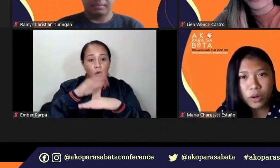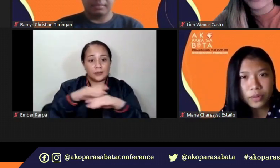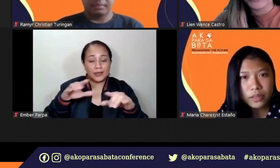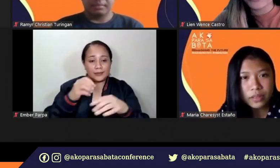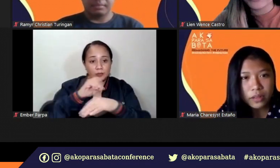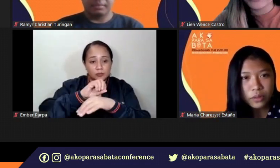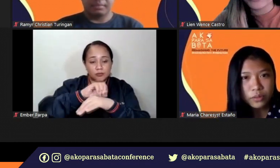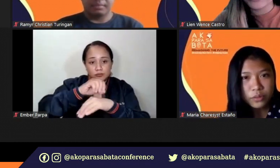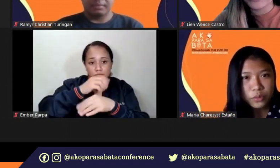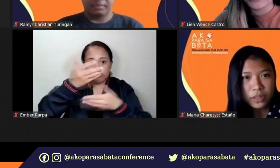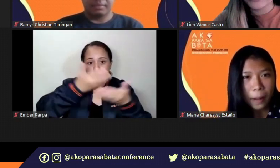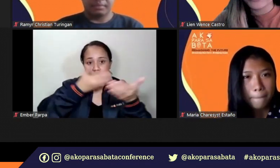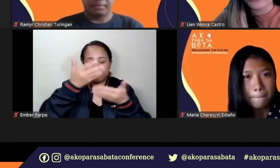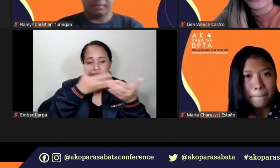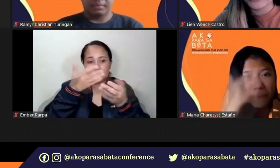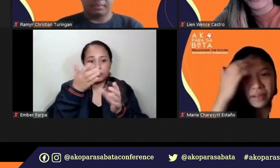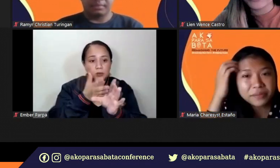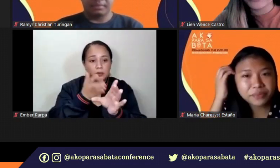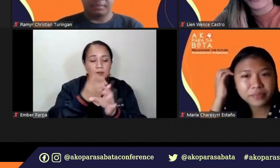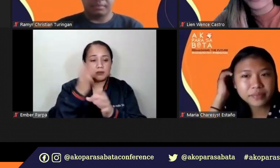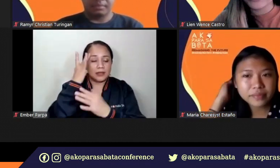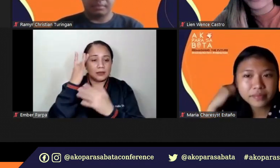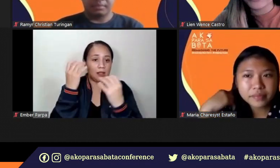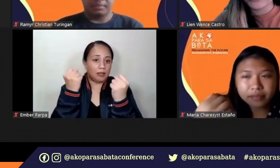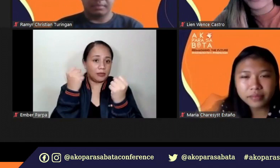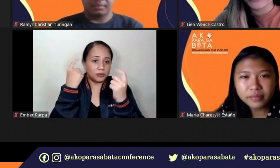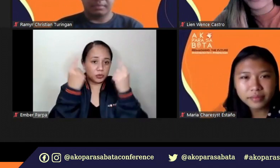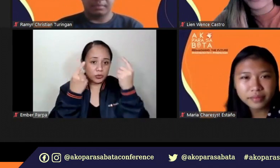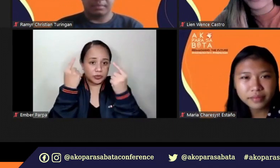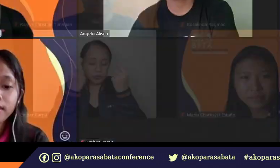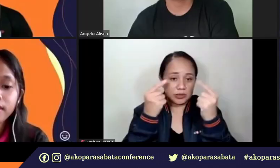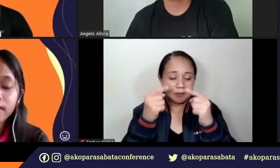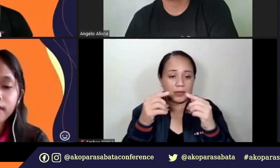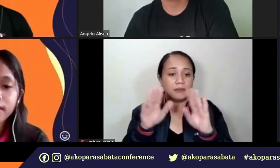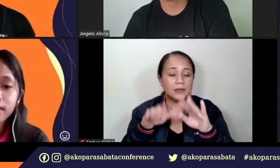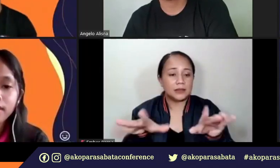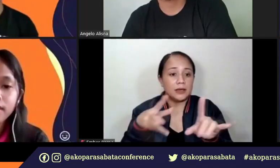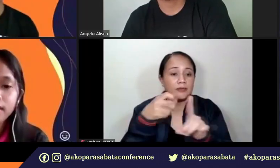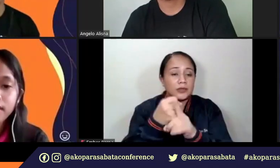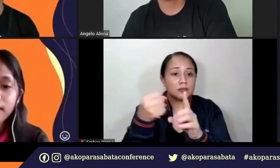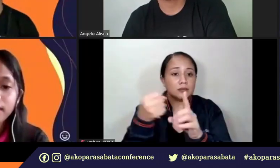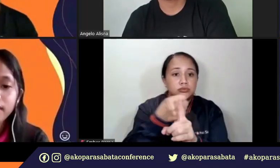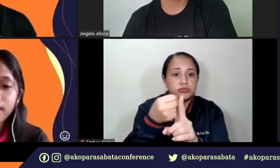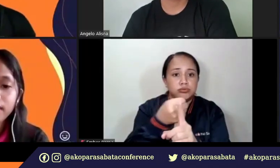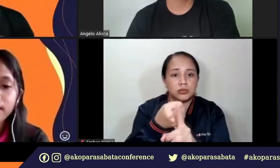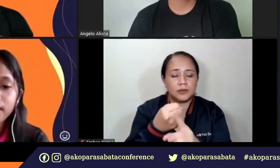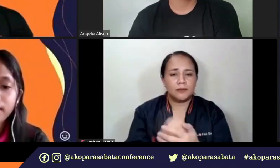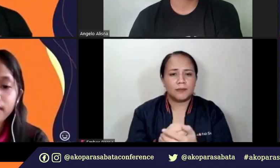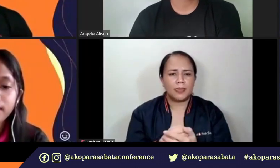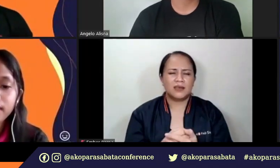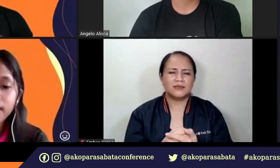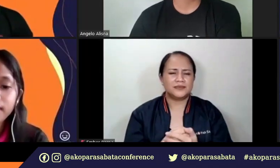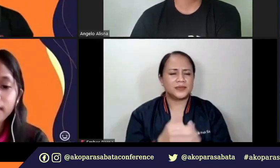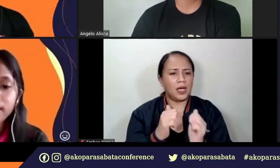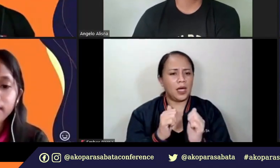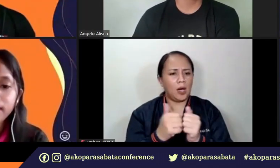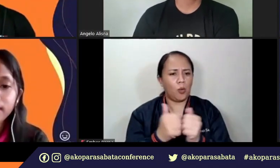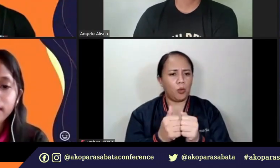psychological services para sa mga mental health concerns ng mga batang biktima ng abuso. Paano kaya